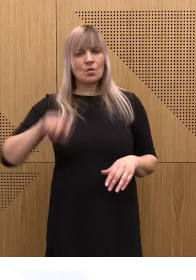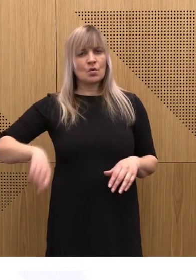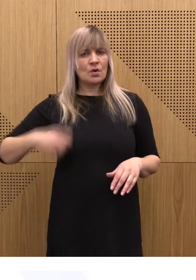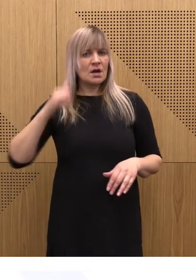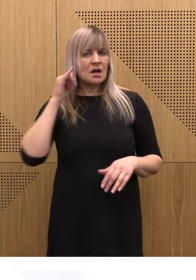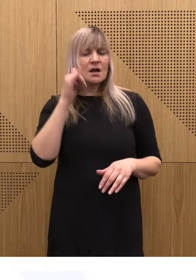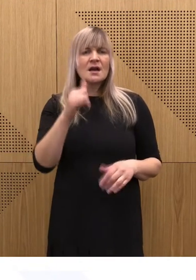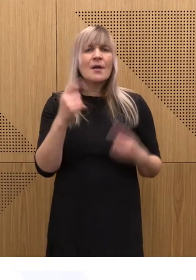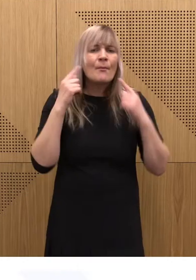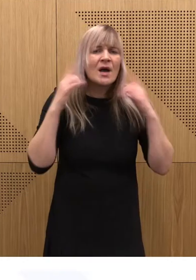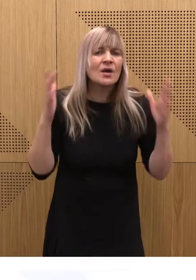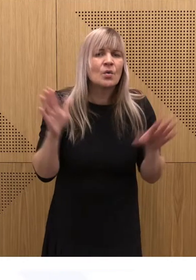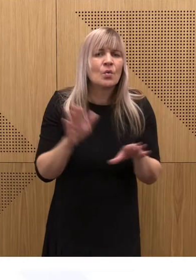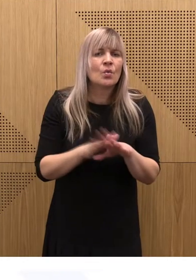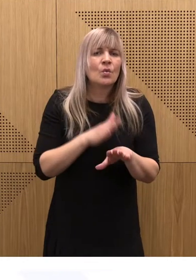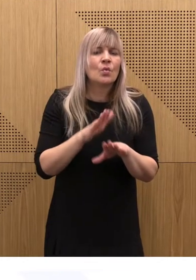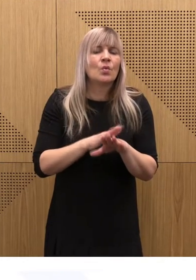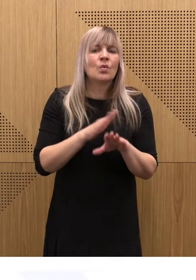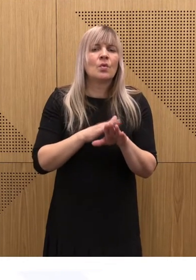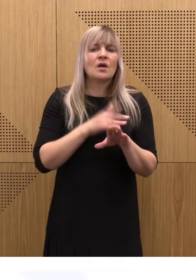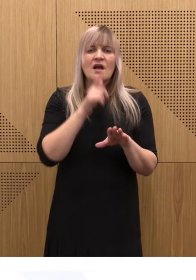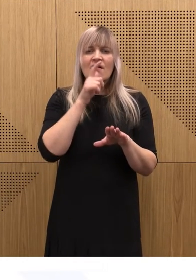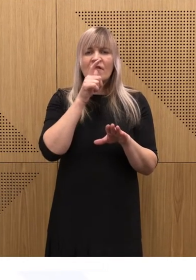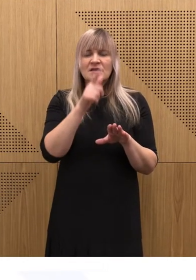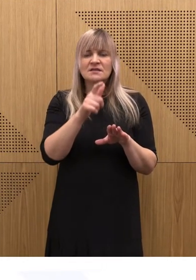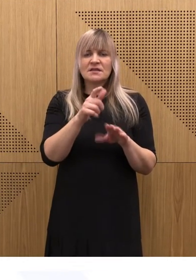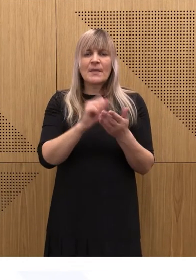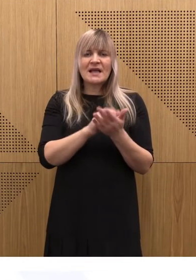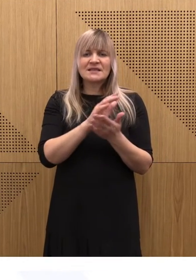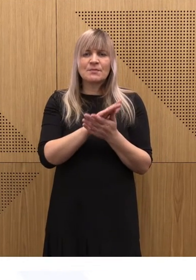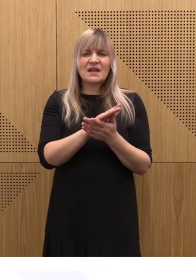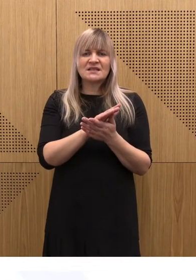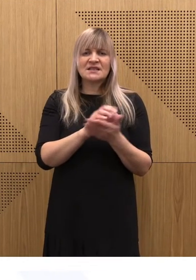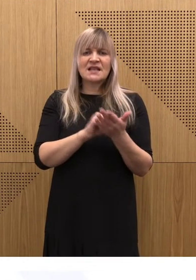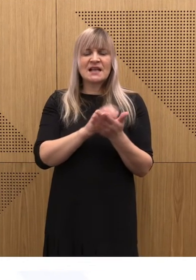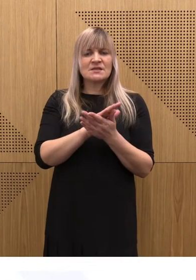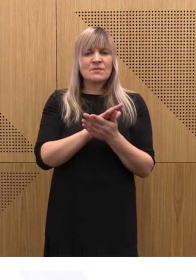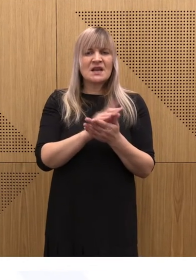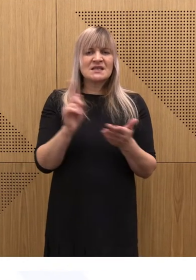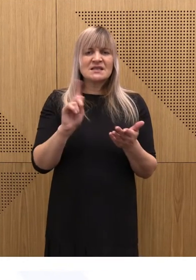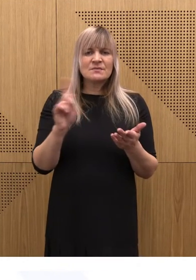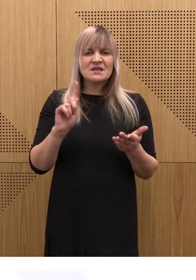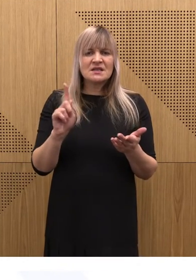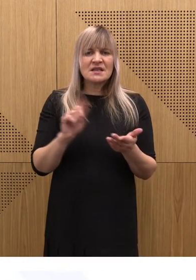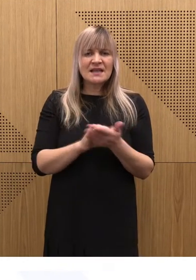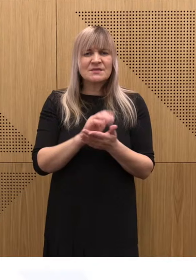Ma vabandan, ma ei kuulnud seda küsimust. Ma kuulsin, kas vastab tõele Ekspressis ja rohkem ma ei kuulnud.